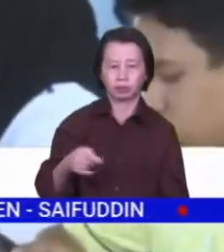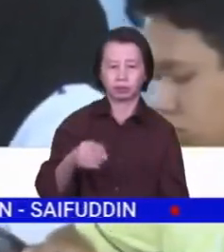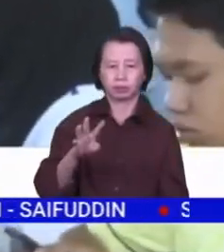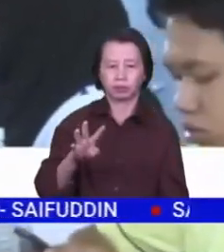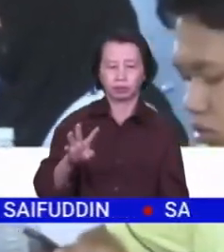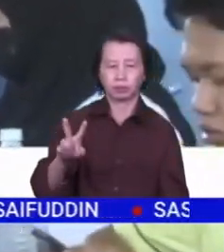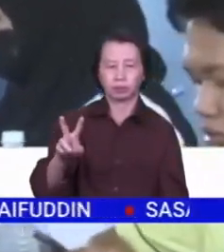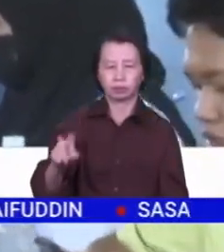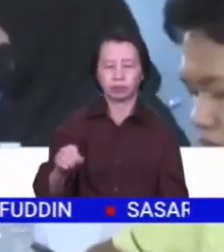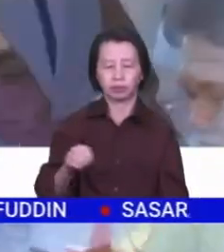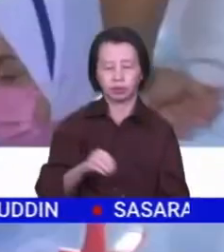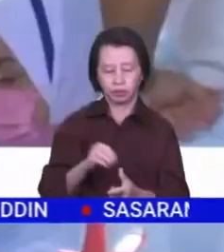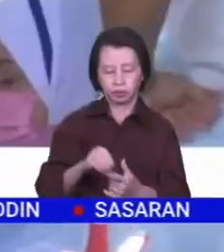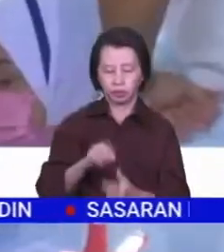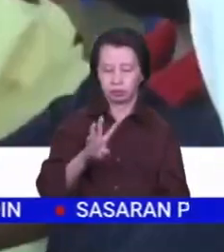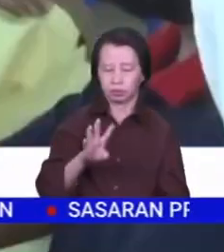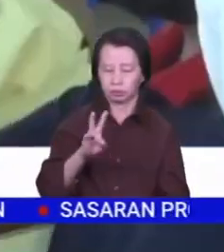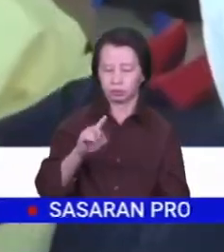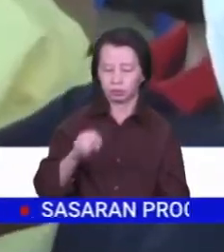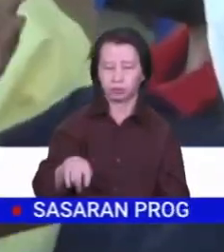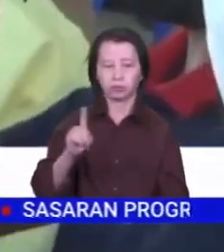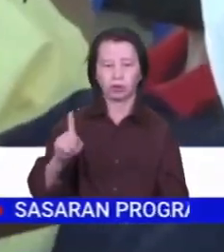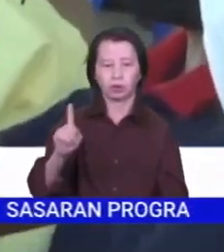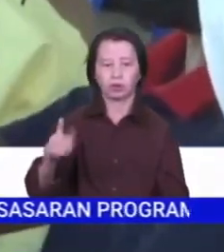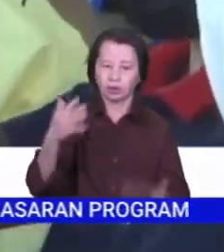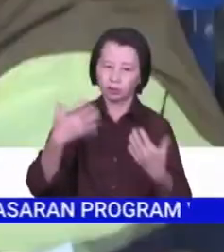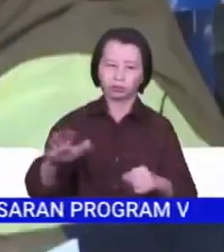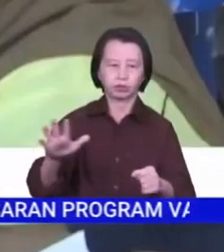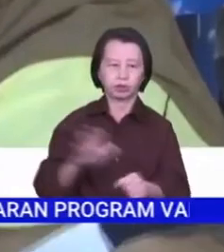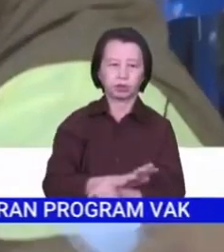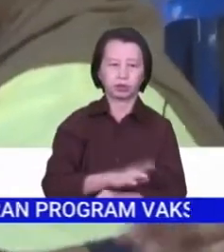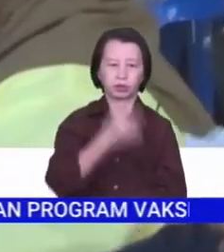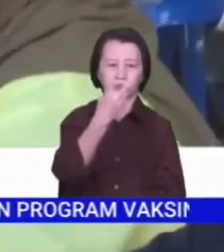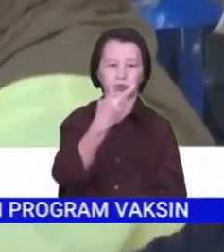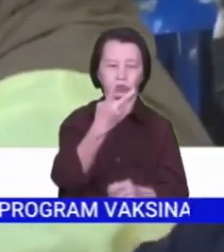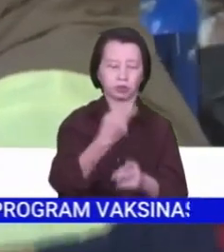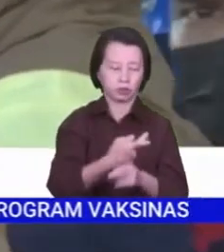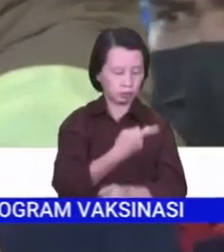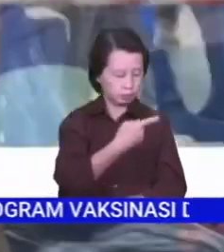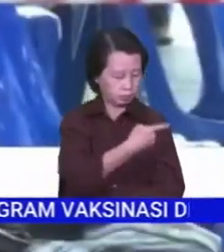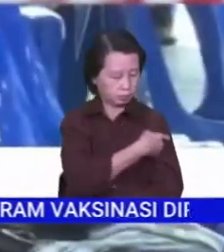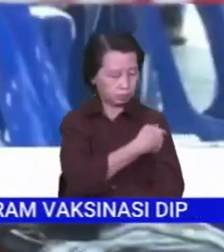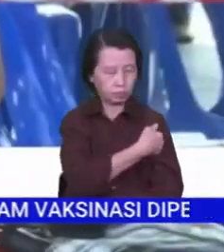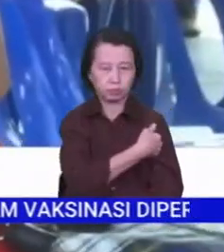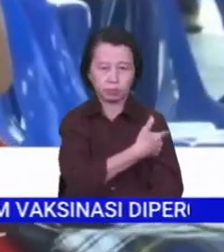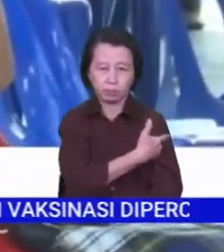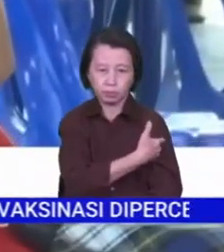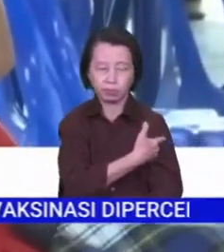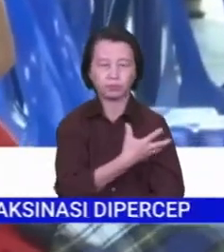atau 47.1% yang telah melengkapkan dua dos suntikan, manakala